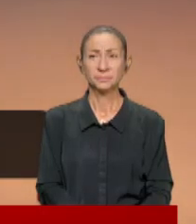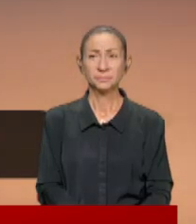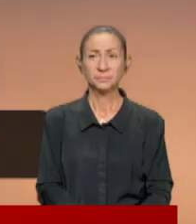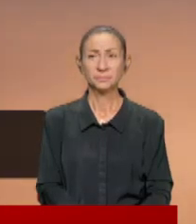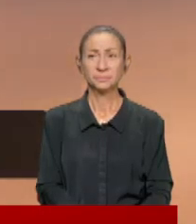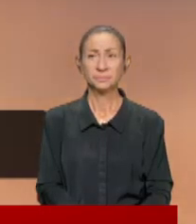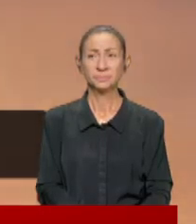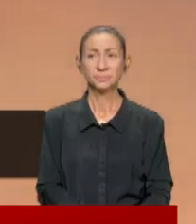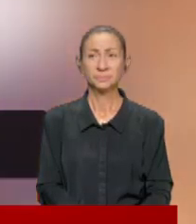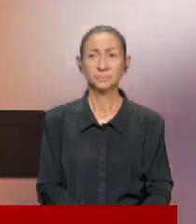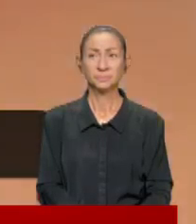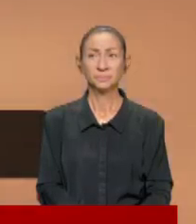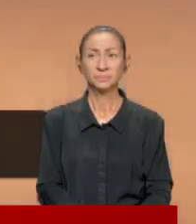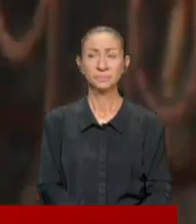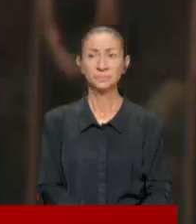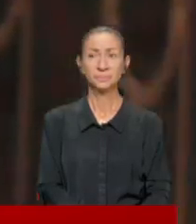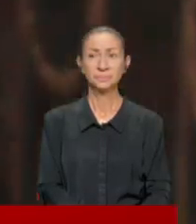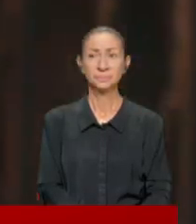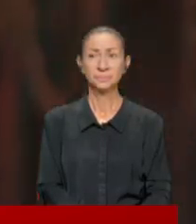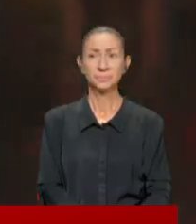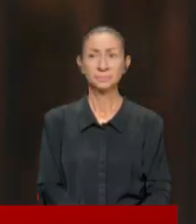Baba! Baba! Baba çık gel!